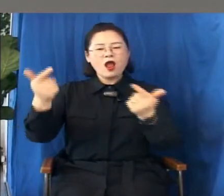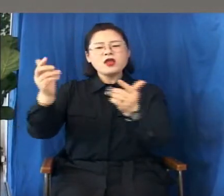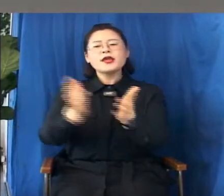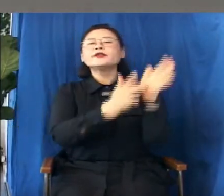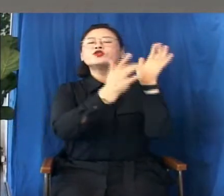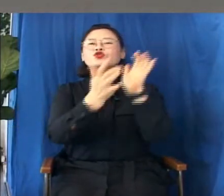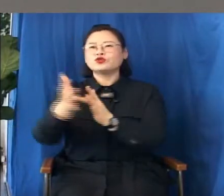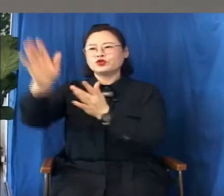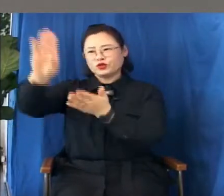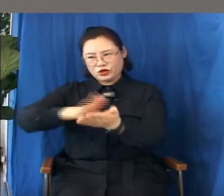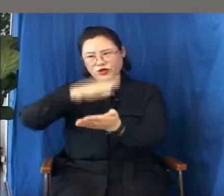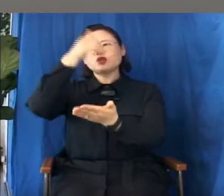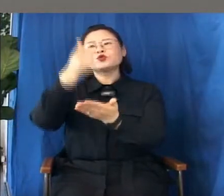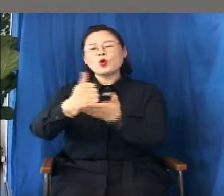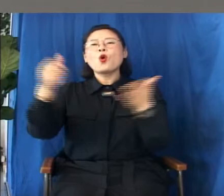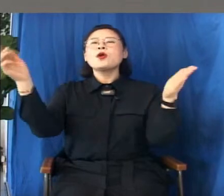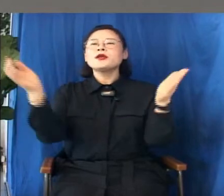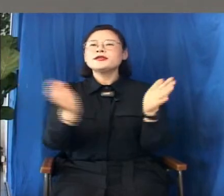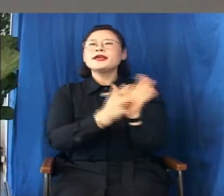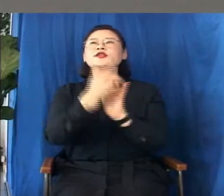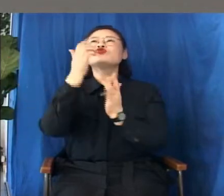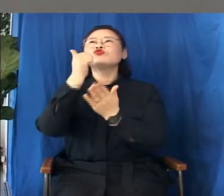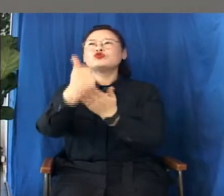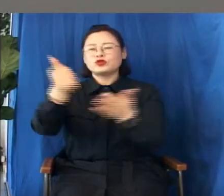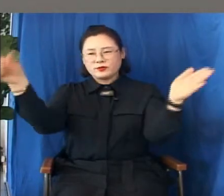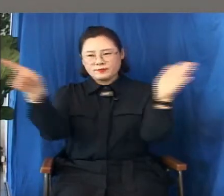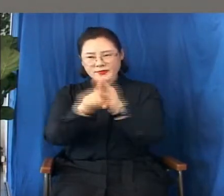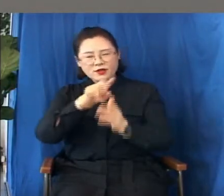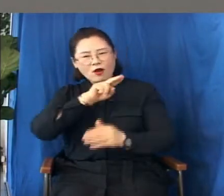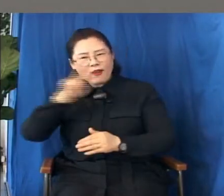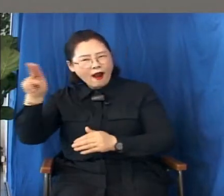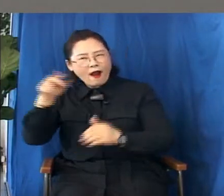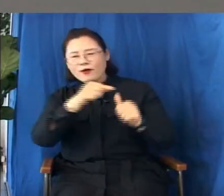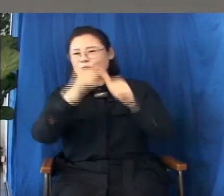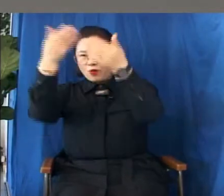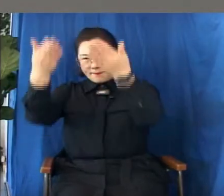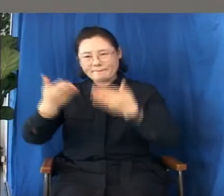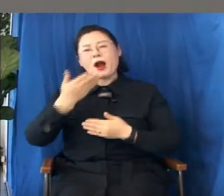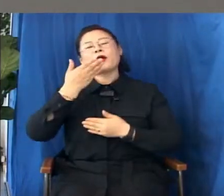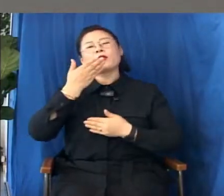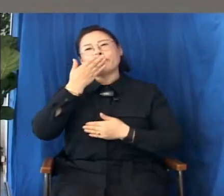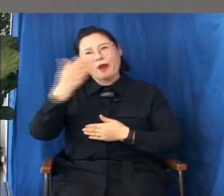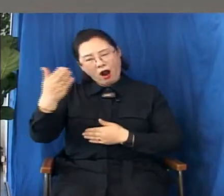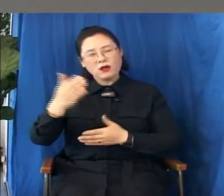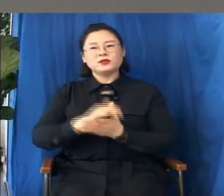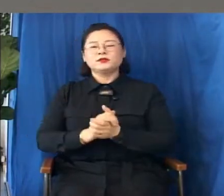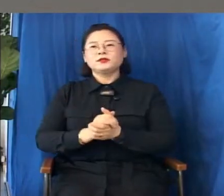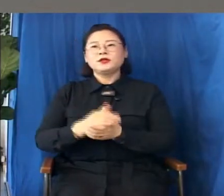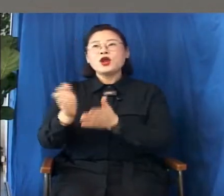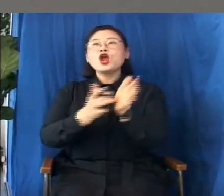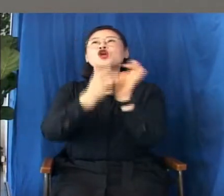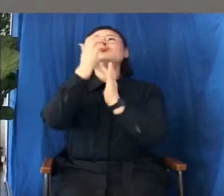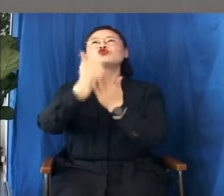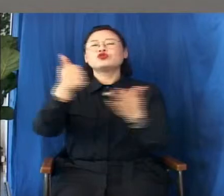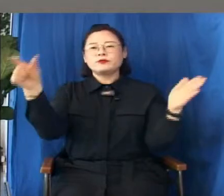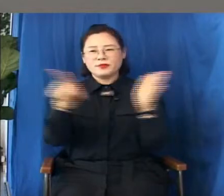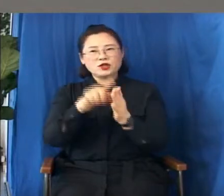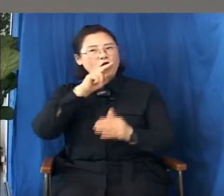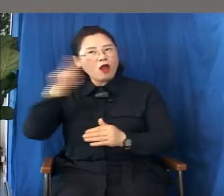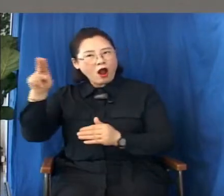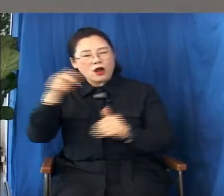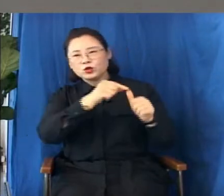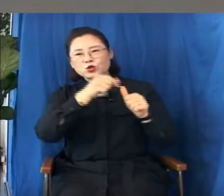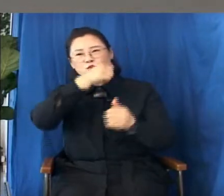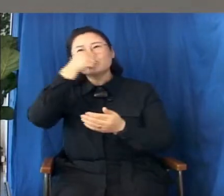그리스도다. 예수를 믿어야 구원을 받는다. 예수를 믿어야 죄사함을 받을 수 있다. 예수를 믿어야 천국에 갈 수